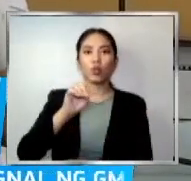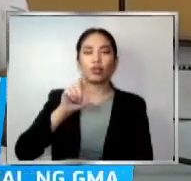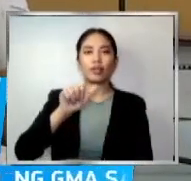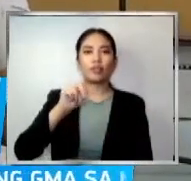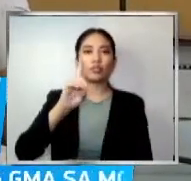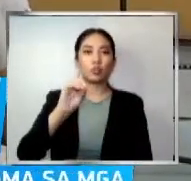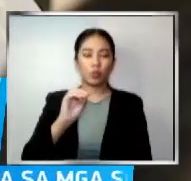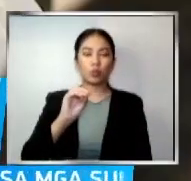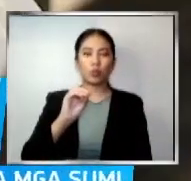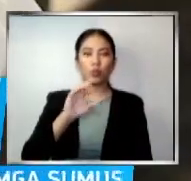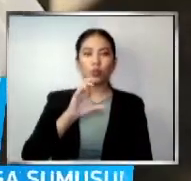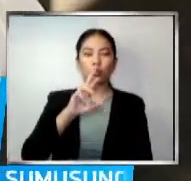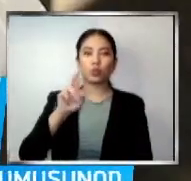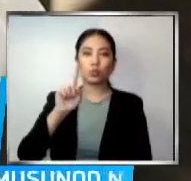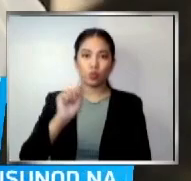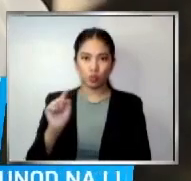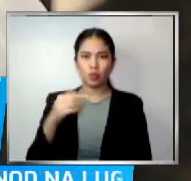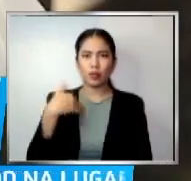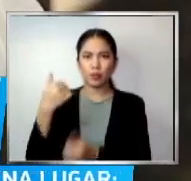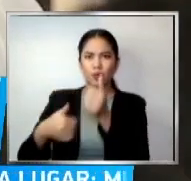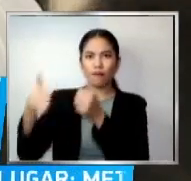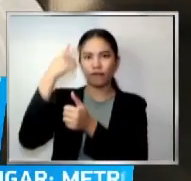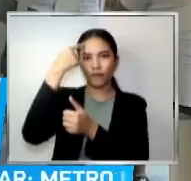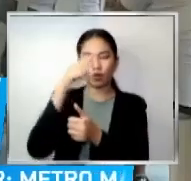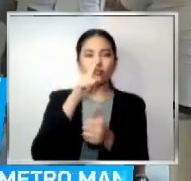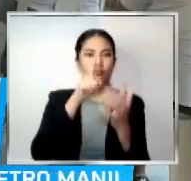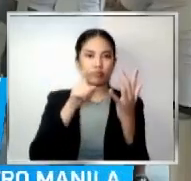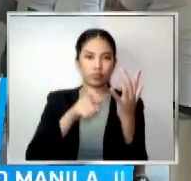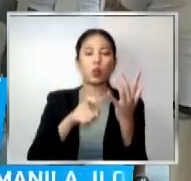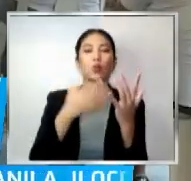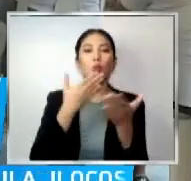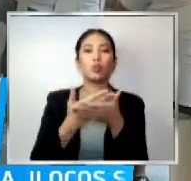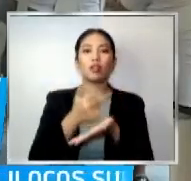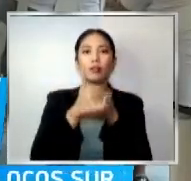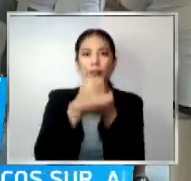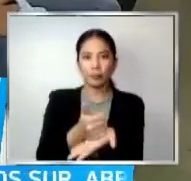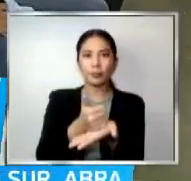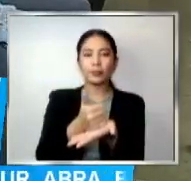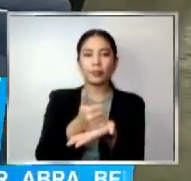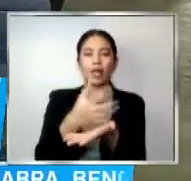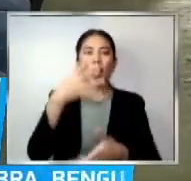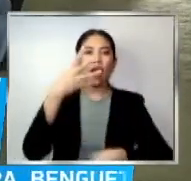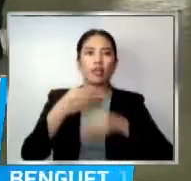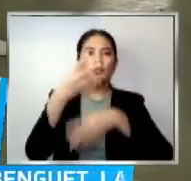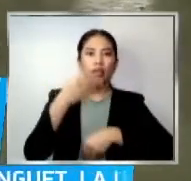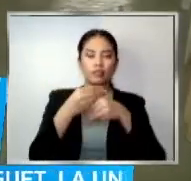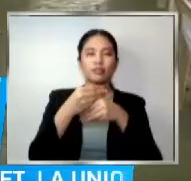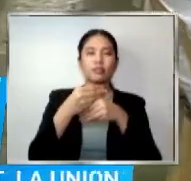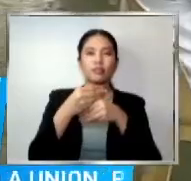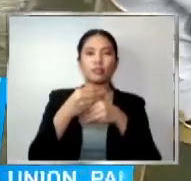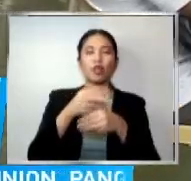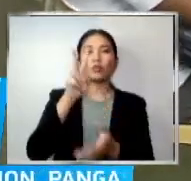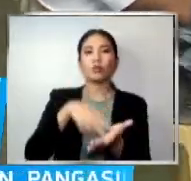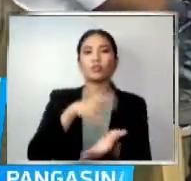and Surveillance Unit, malaking tulong ang dagdag na contact tracer. Sa ngayon, nasa 2,600 na ang contact tracers ng Quezon